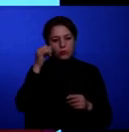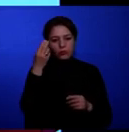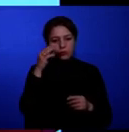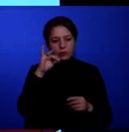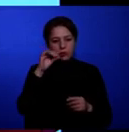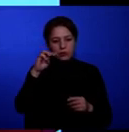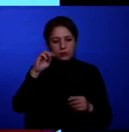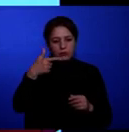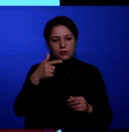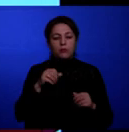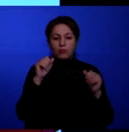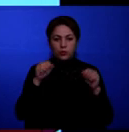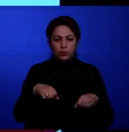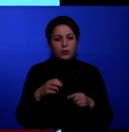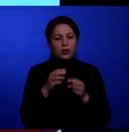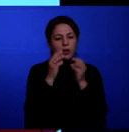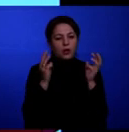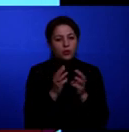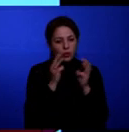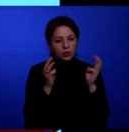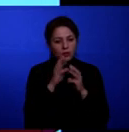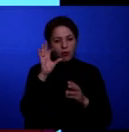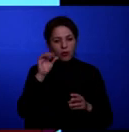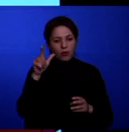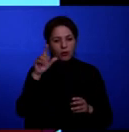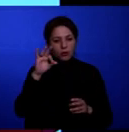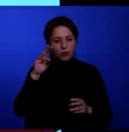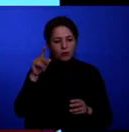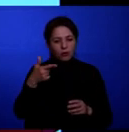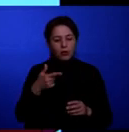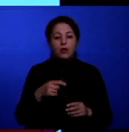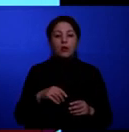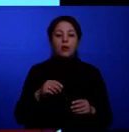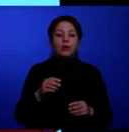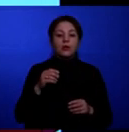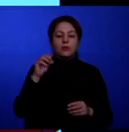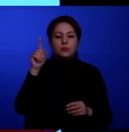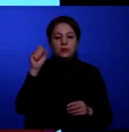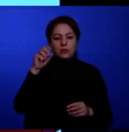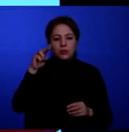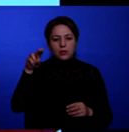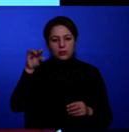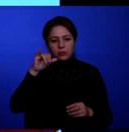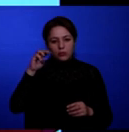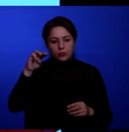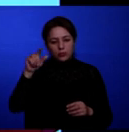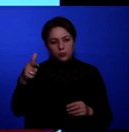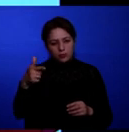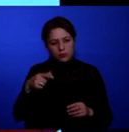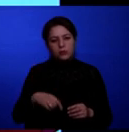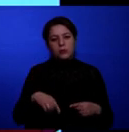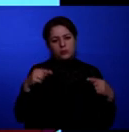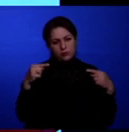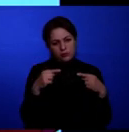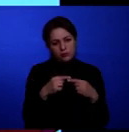потушить огонь и глагол задуть конечно ребятки мы с вами